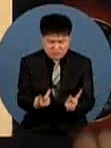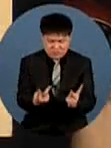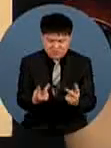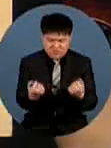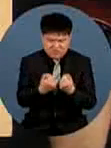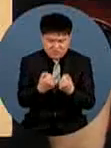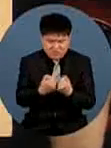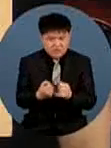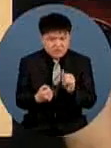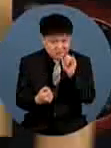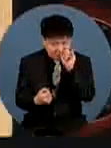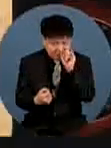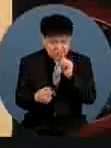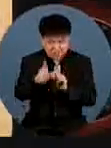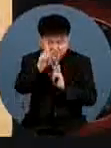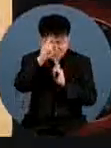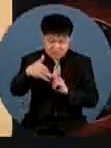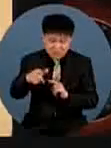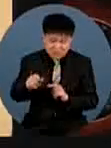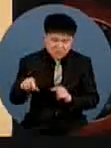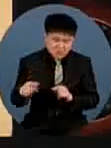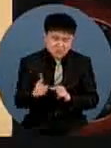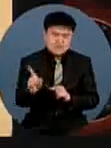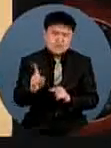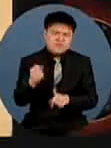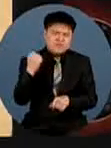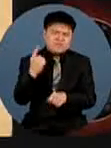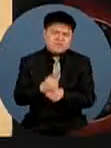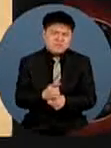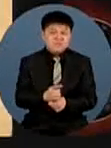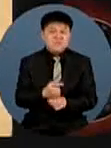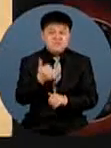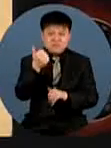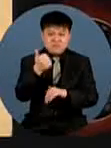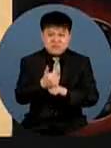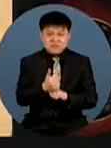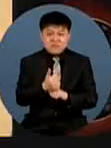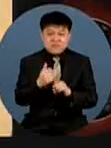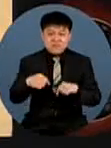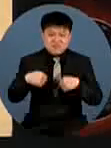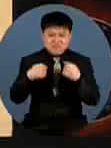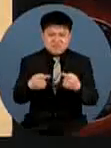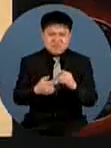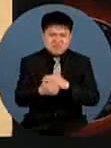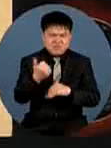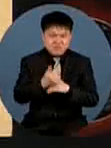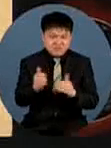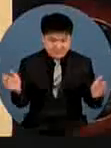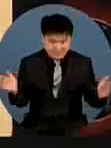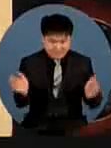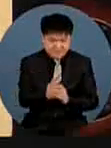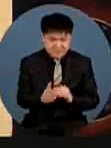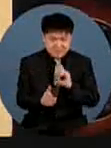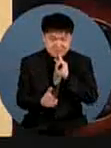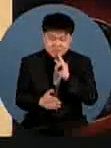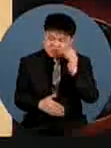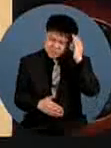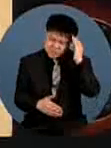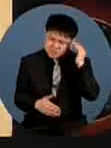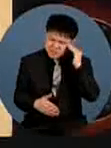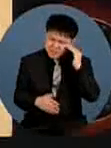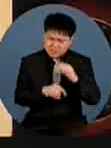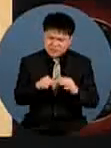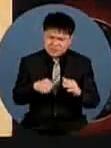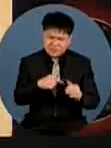됩니다. 네, 이창호 구단과 원성진 구단은 이미 결선 진출에 성공을 했습니다. 네, 국내 기전에서는 가장 큰